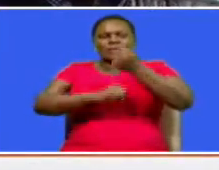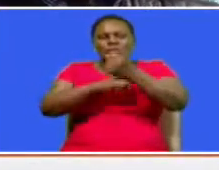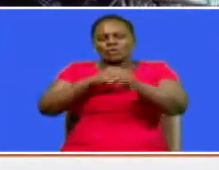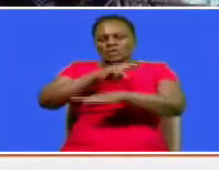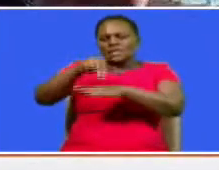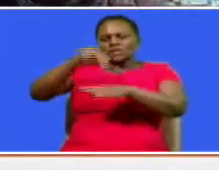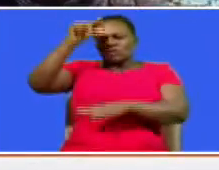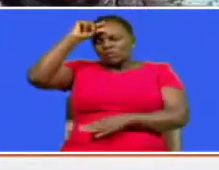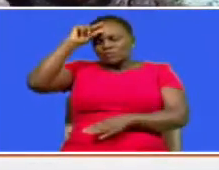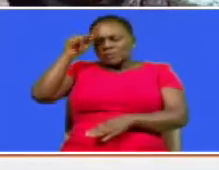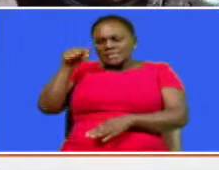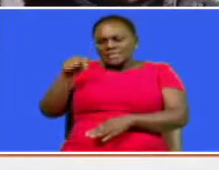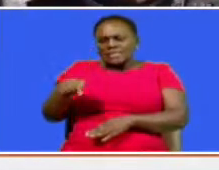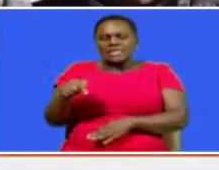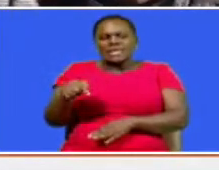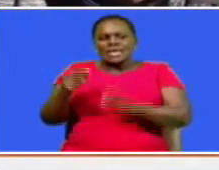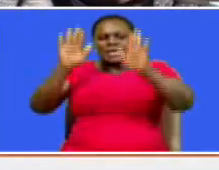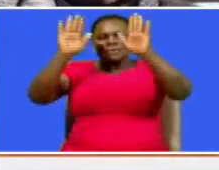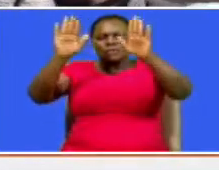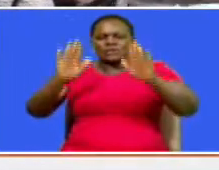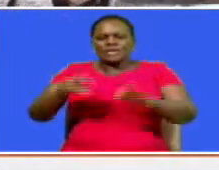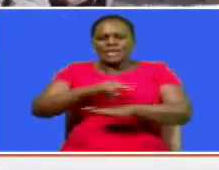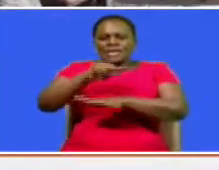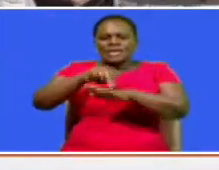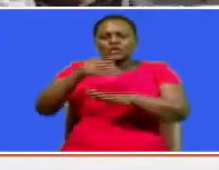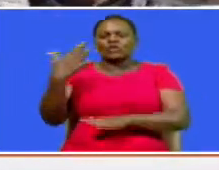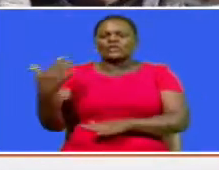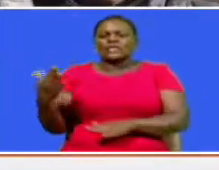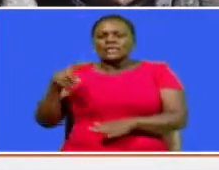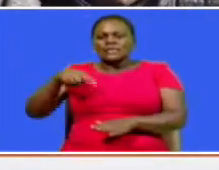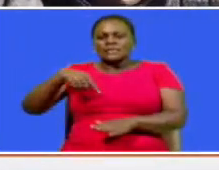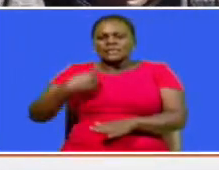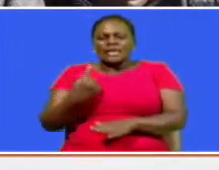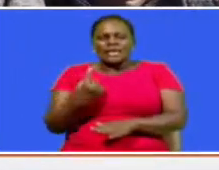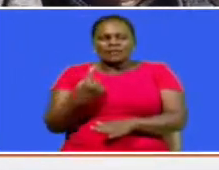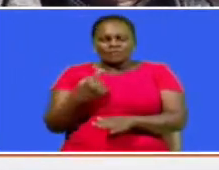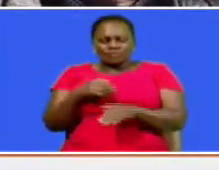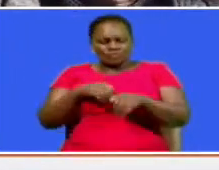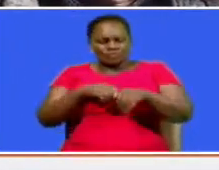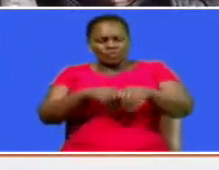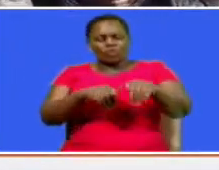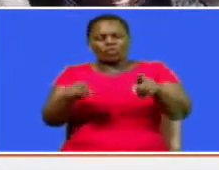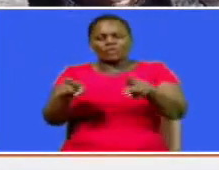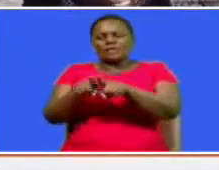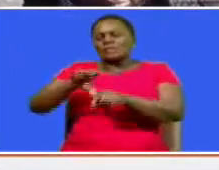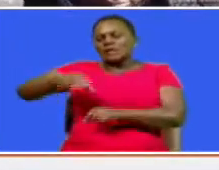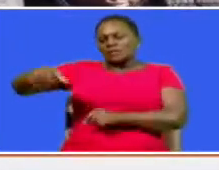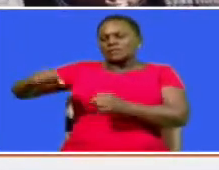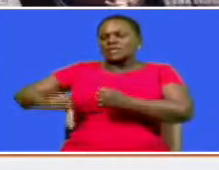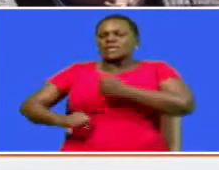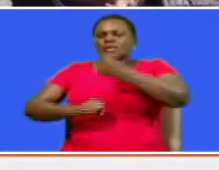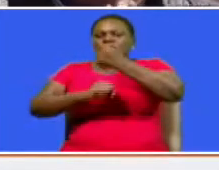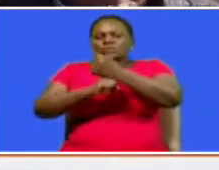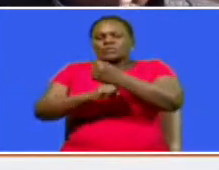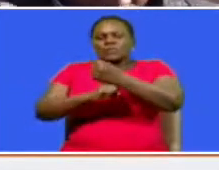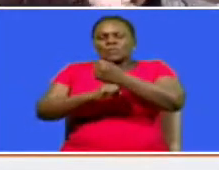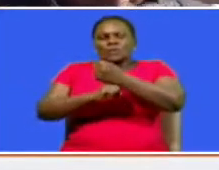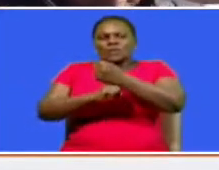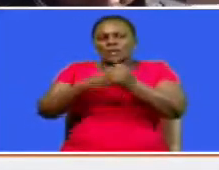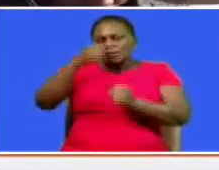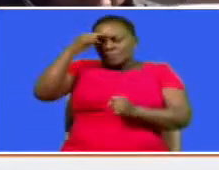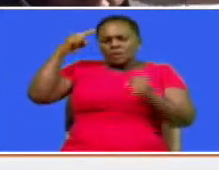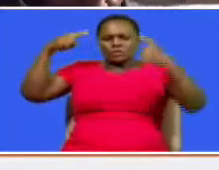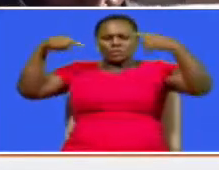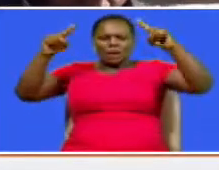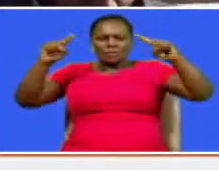government because this is a very important national exercise that we are going to align ourselves even as counties to support the process, because the